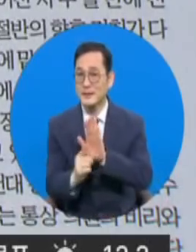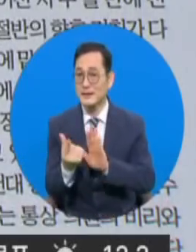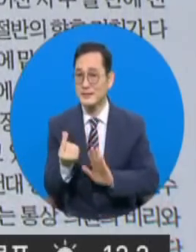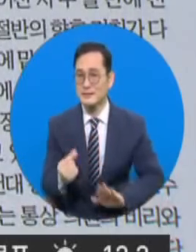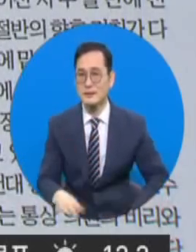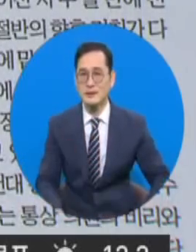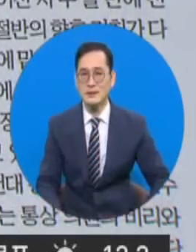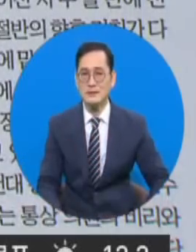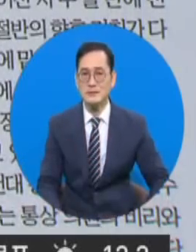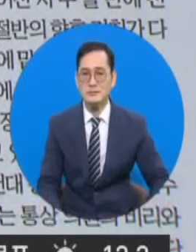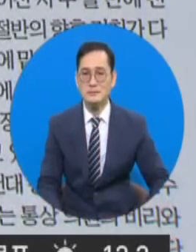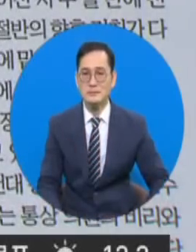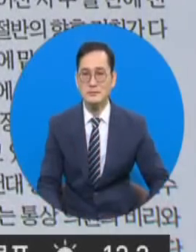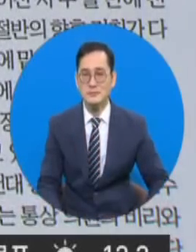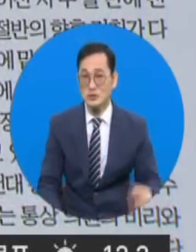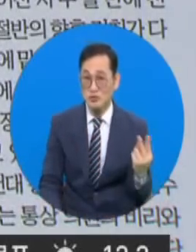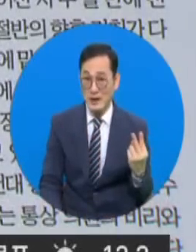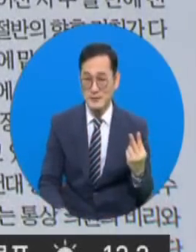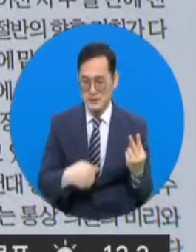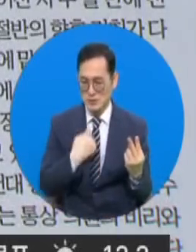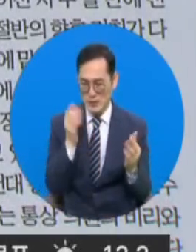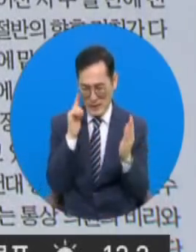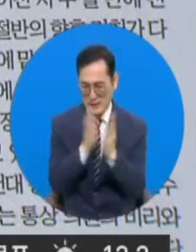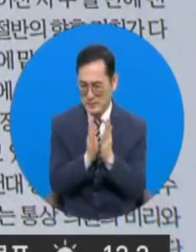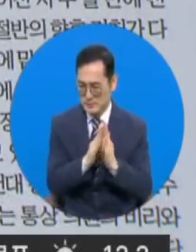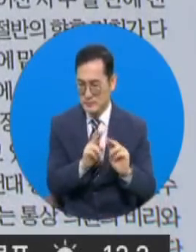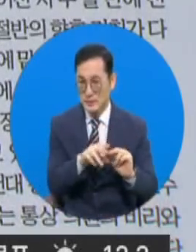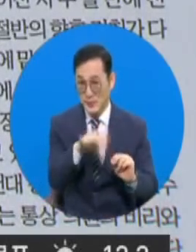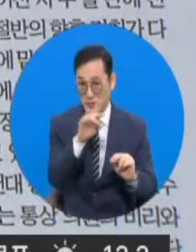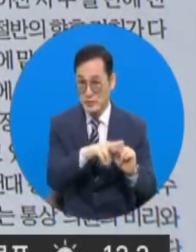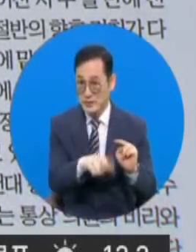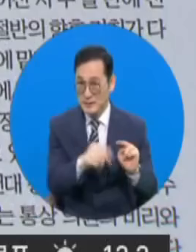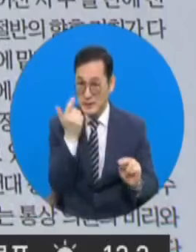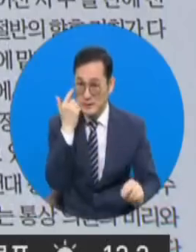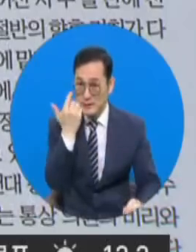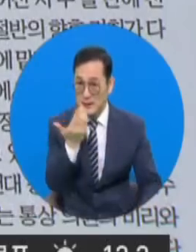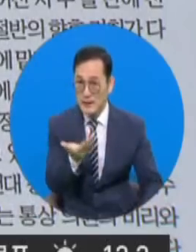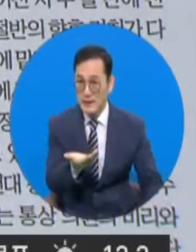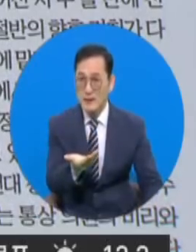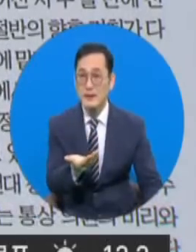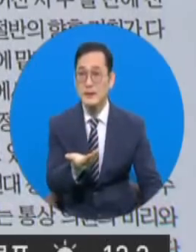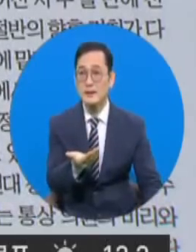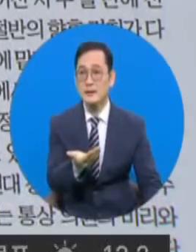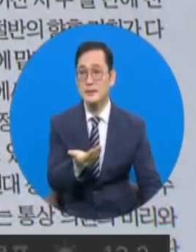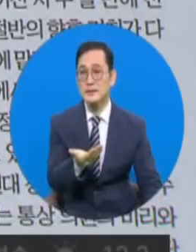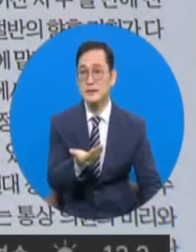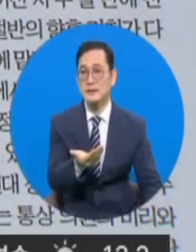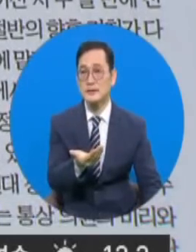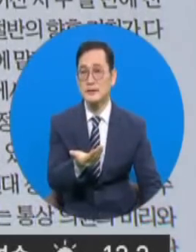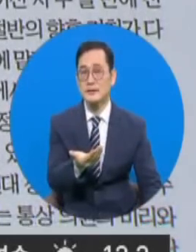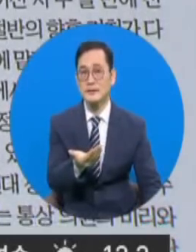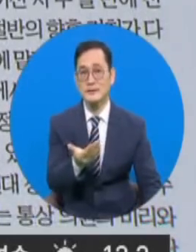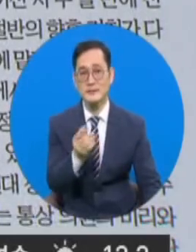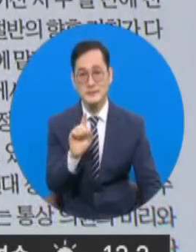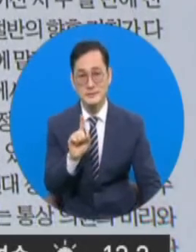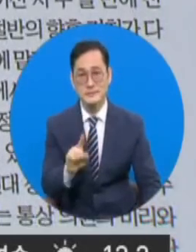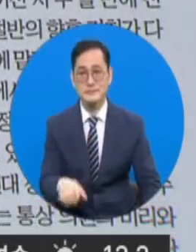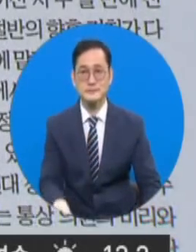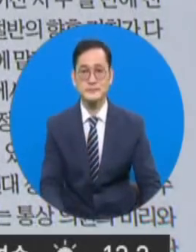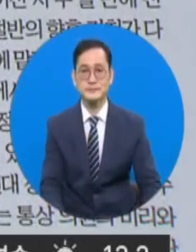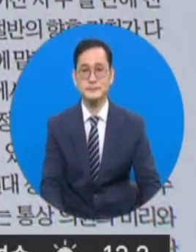수요일까지 과연이 두 사람 중 최고위원회에서 자진 사퇴하는 정치적 해법을 발표할 사람이 있을지에 대한 의문도